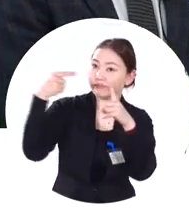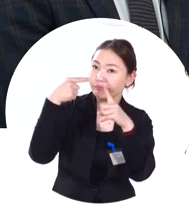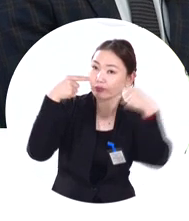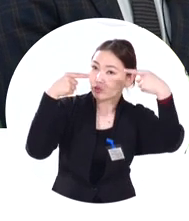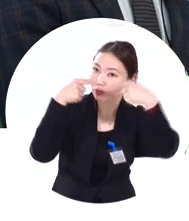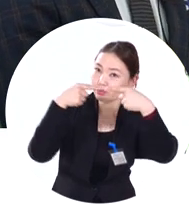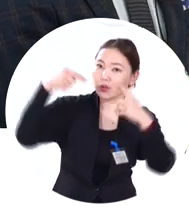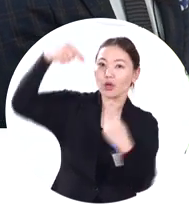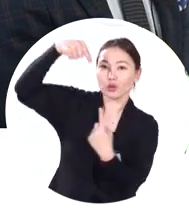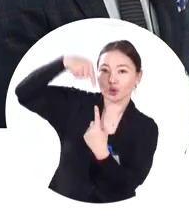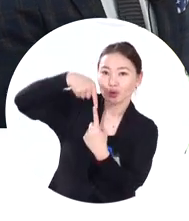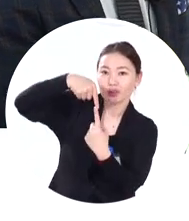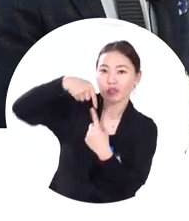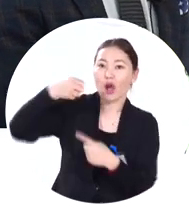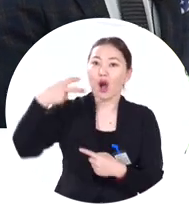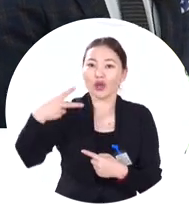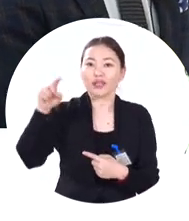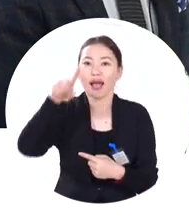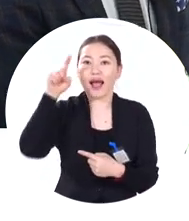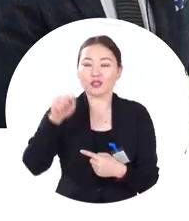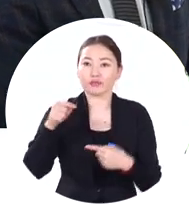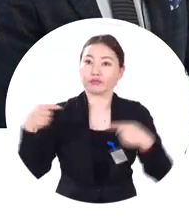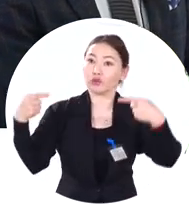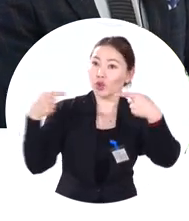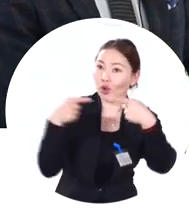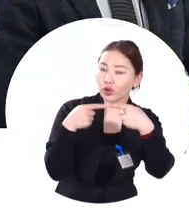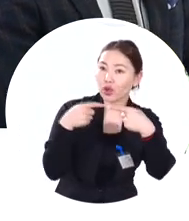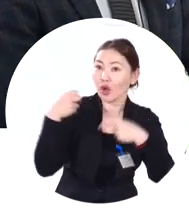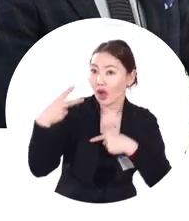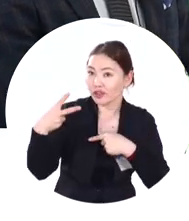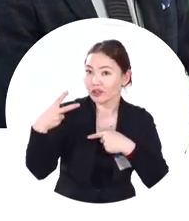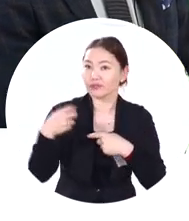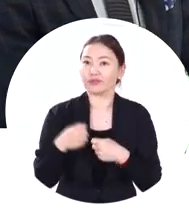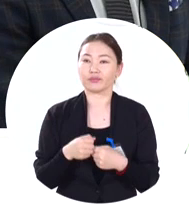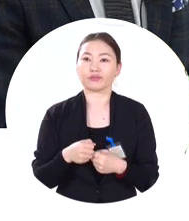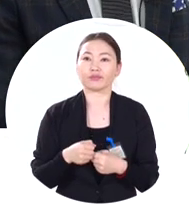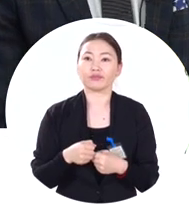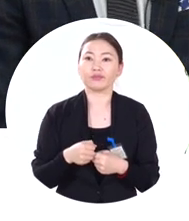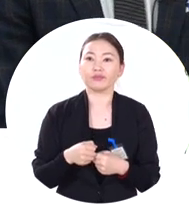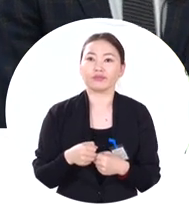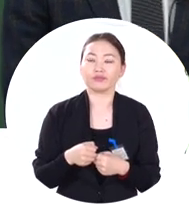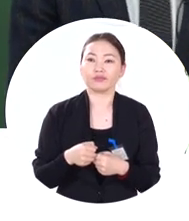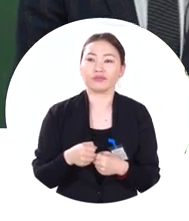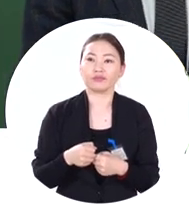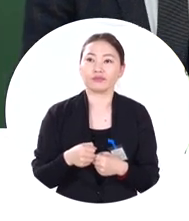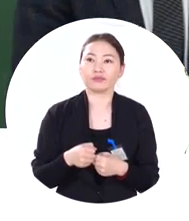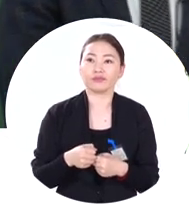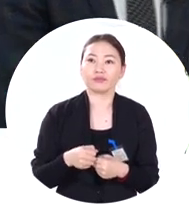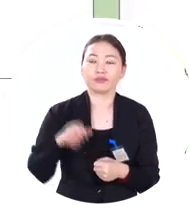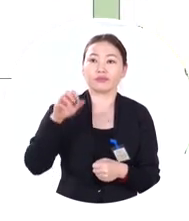асуулт байгаа. 1733 онд Арамонголын цэргийн хэргийг ерөнхийлэн захирах газрыг хаан байгуулсан бай гэсэн асуулт